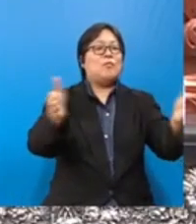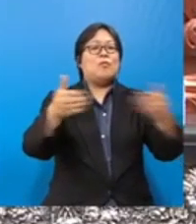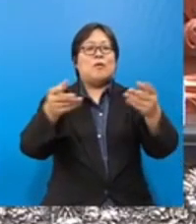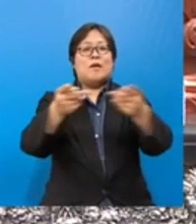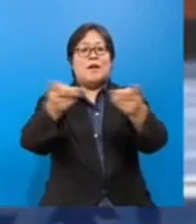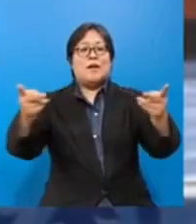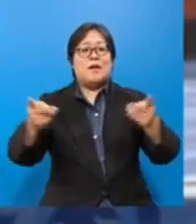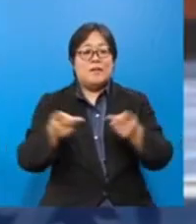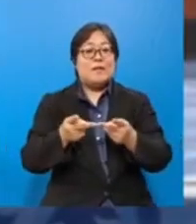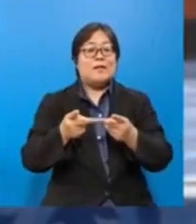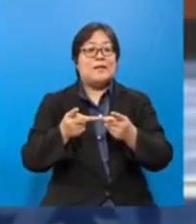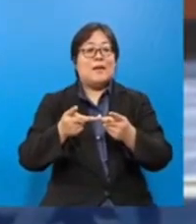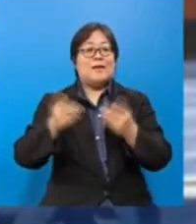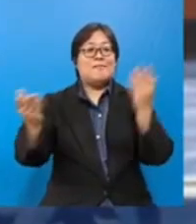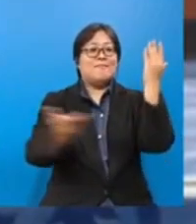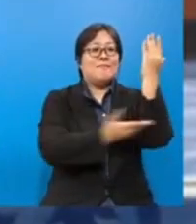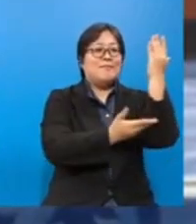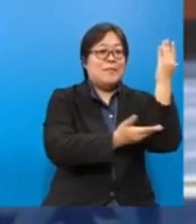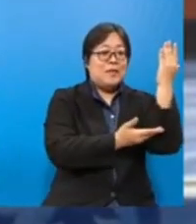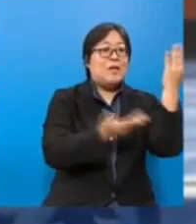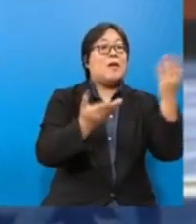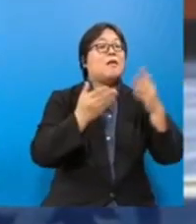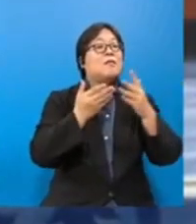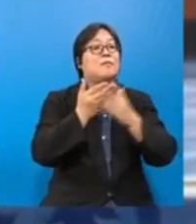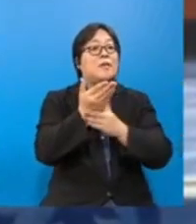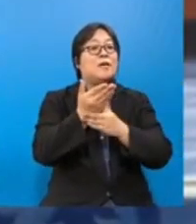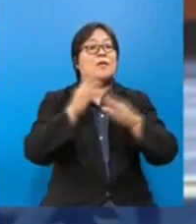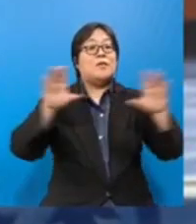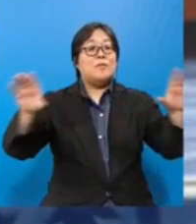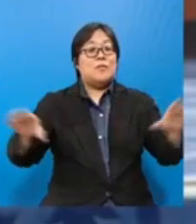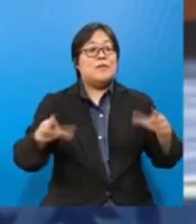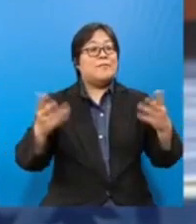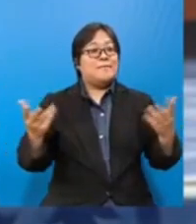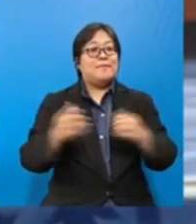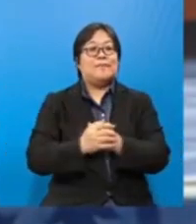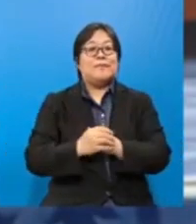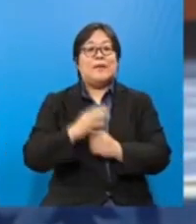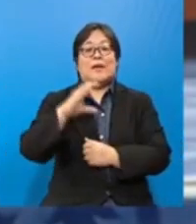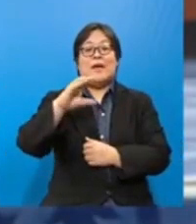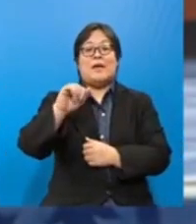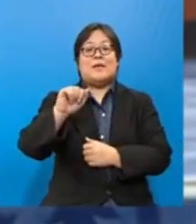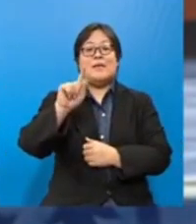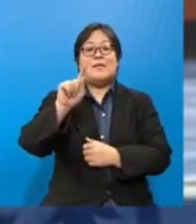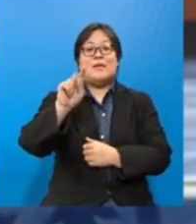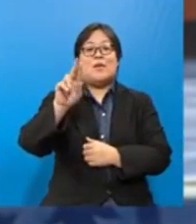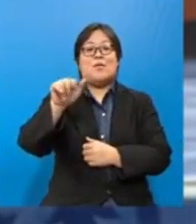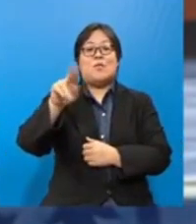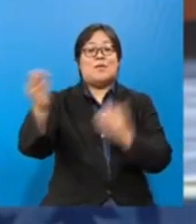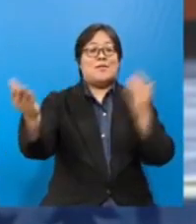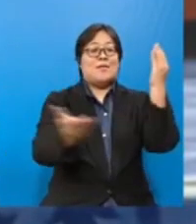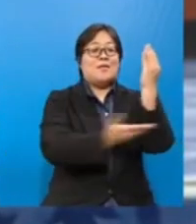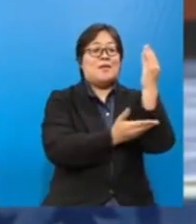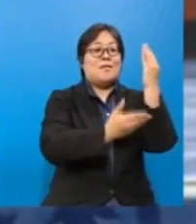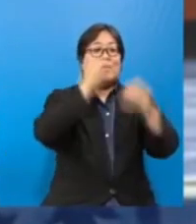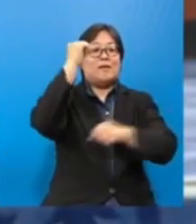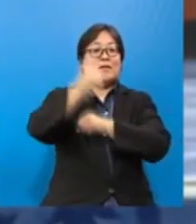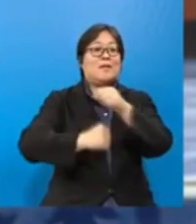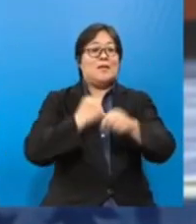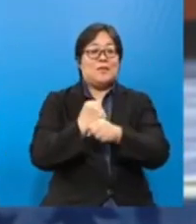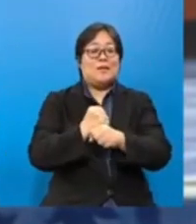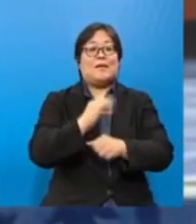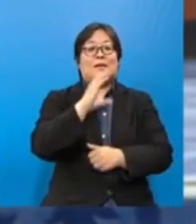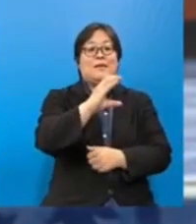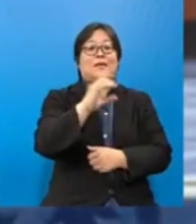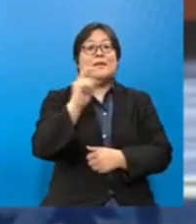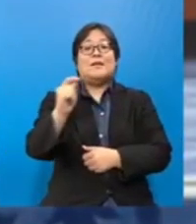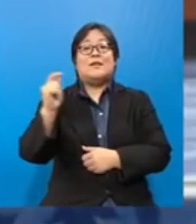usaha Z yaitu melalui pelaksanaan Apa yang disebut catuan tebangan tahunan ataupun Siti